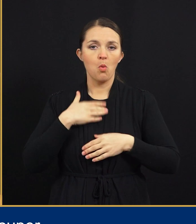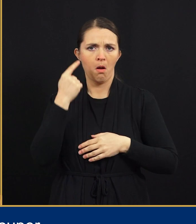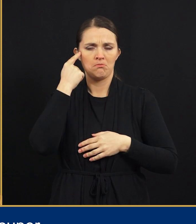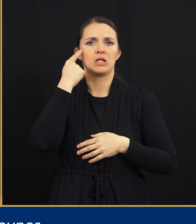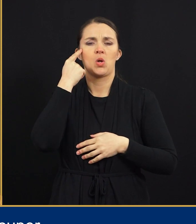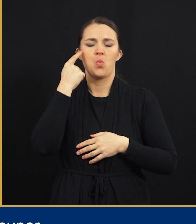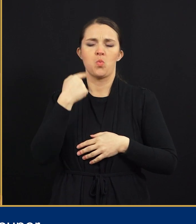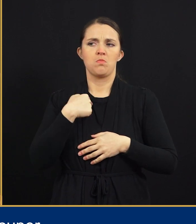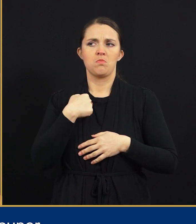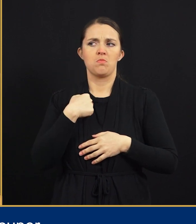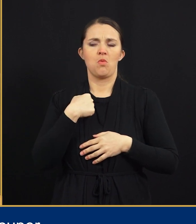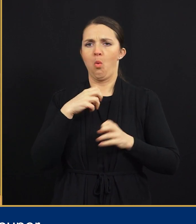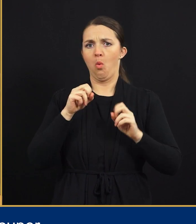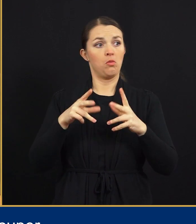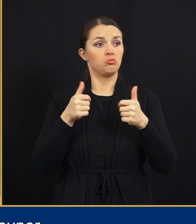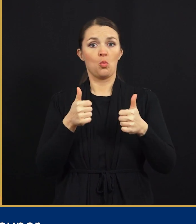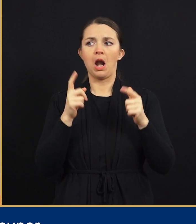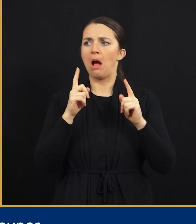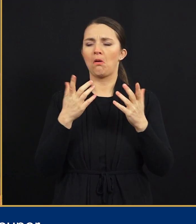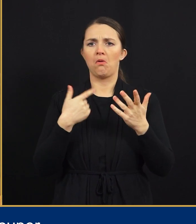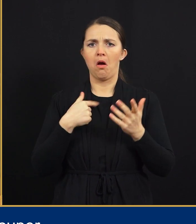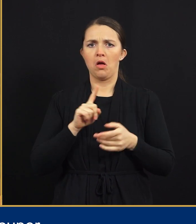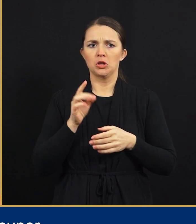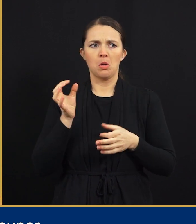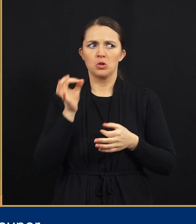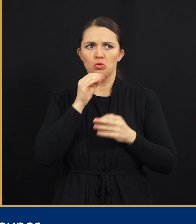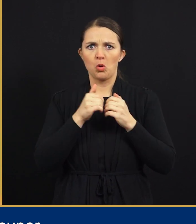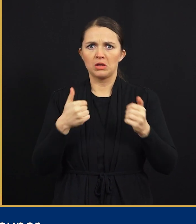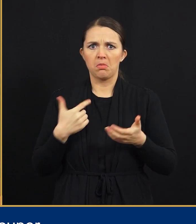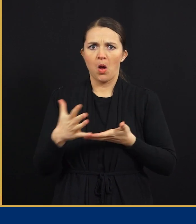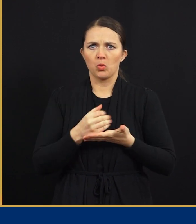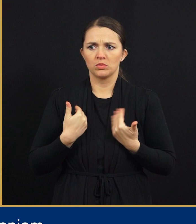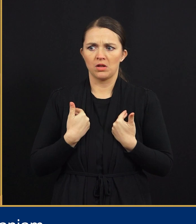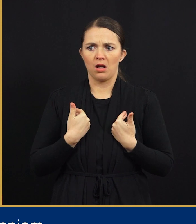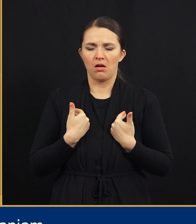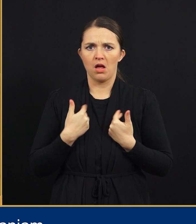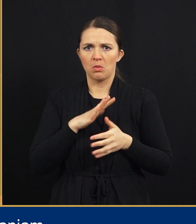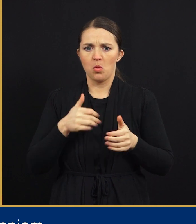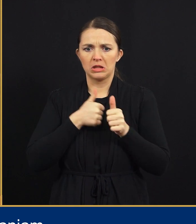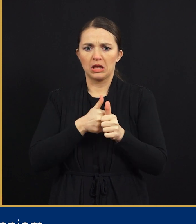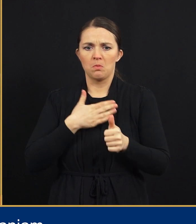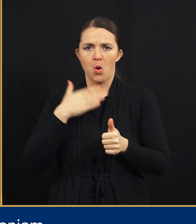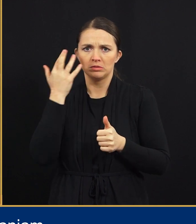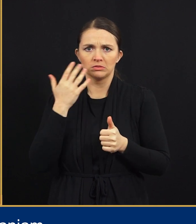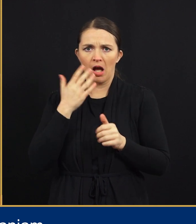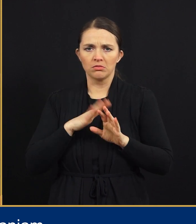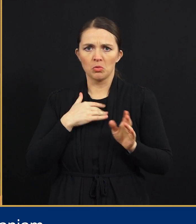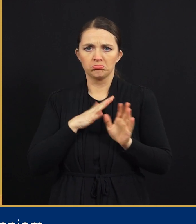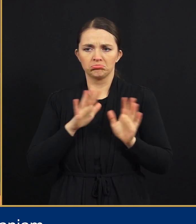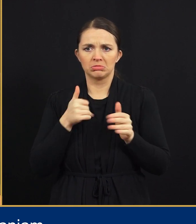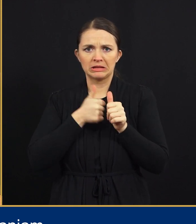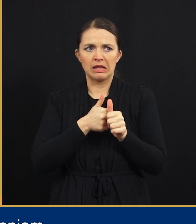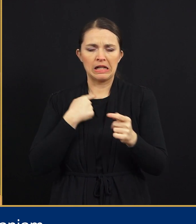misel, ok, super, ampak se nisem dosegla nič posebnega. Sledila sem samo svojim sanjam, sledila